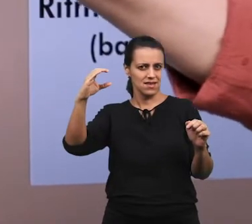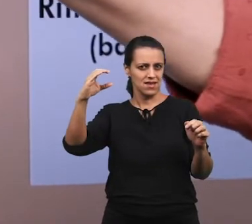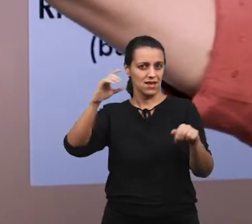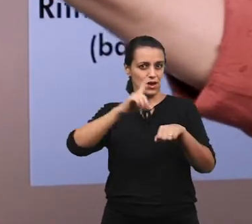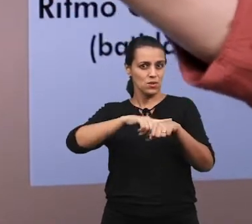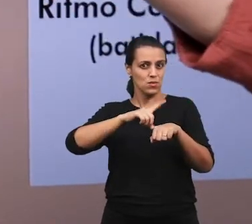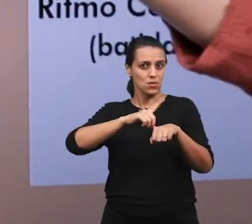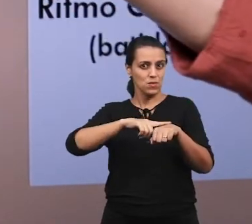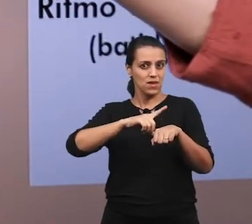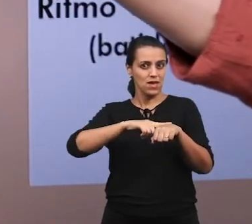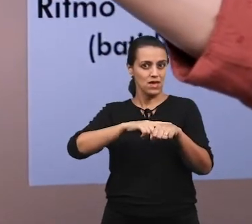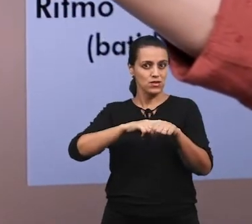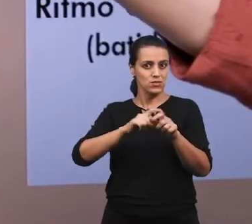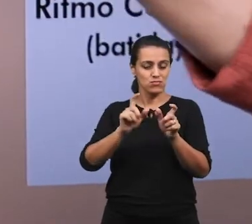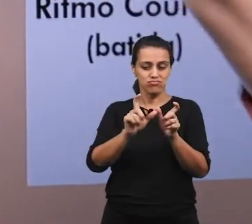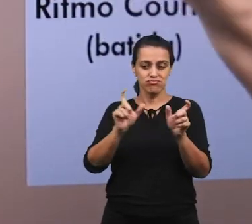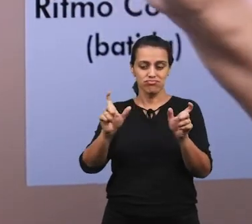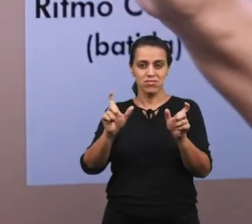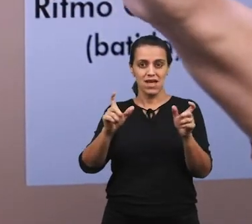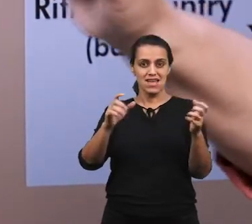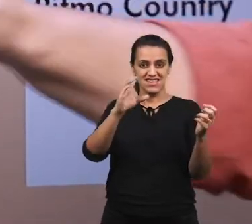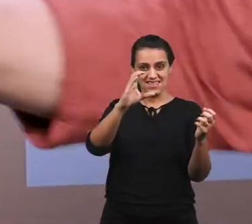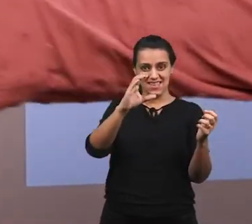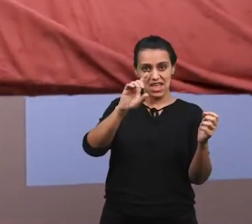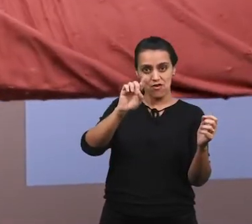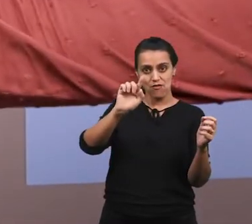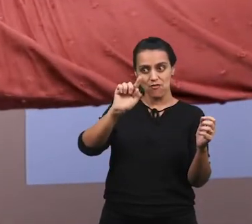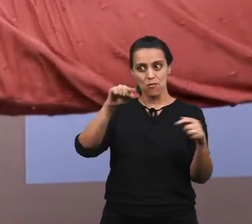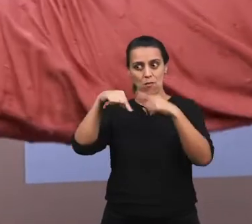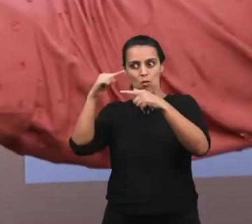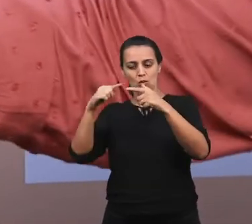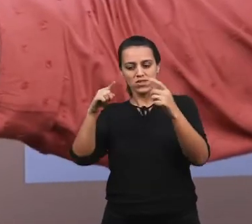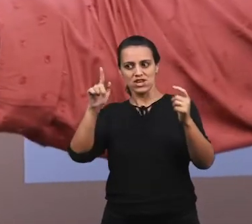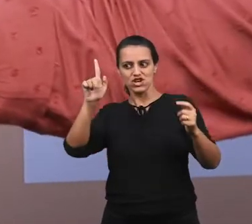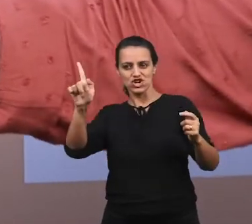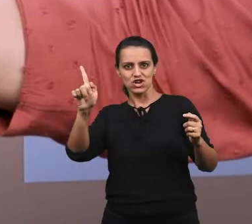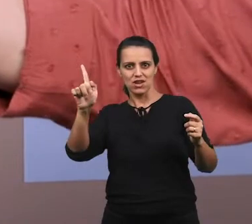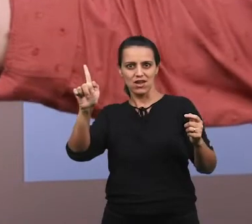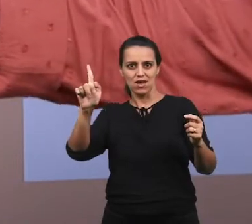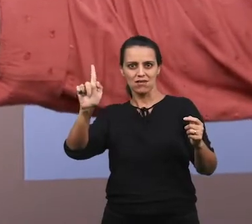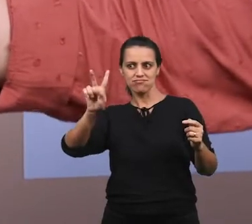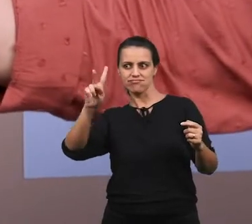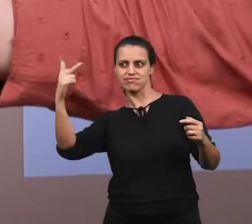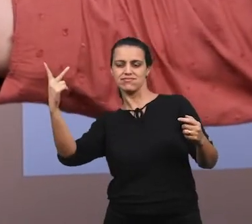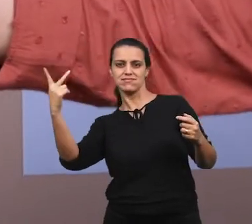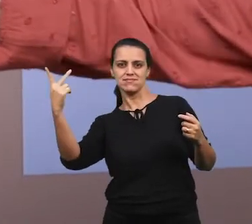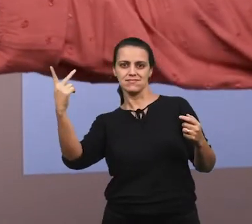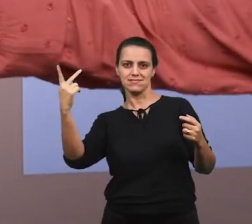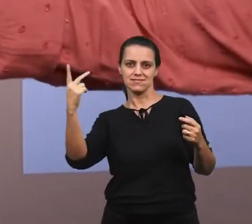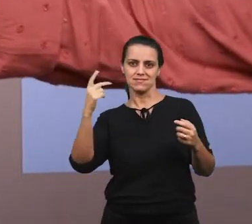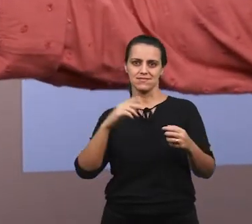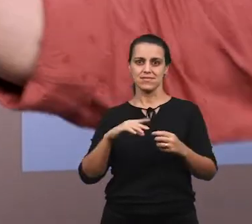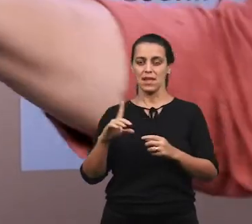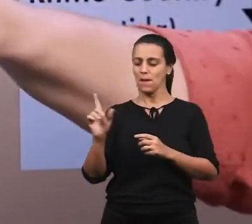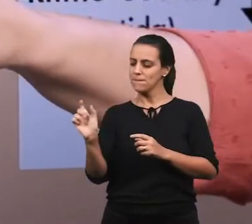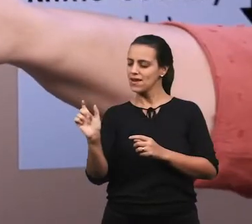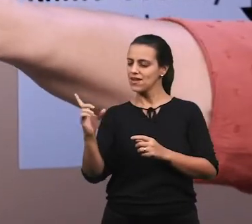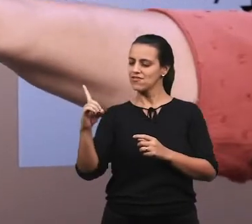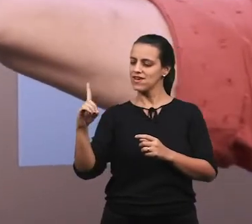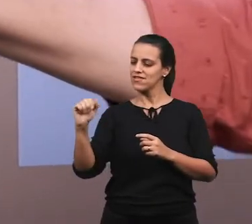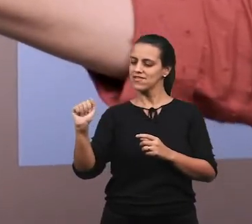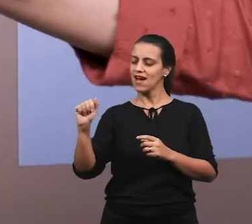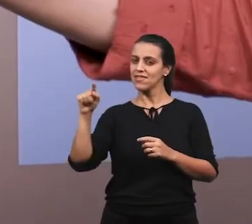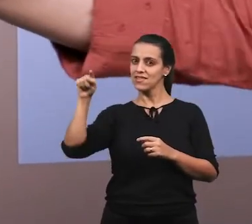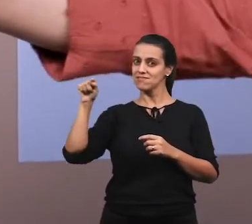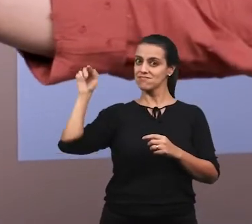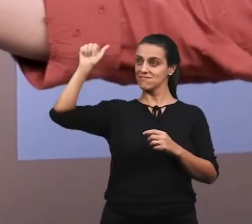«до», над следующим словом находится соль, вот здесь вот в середине находится «ля», и